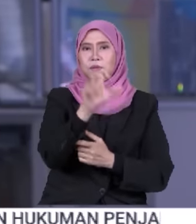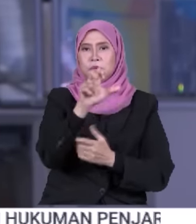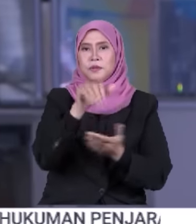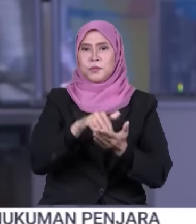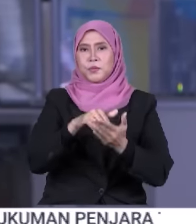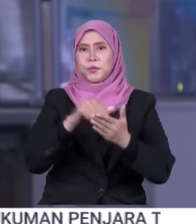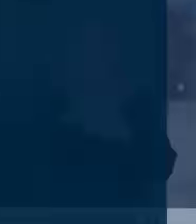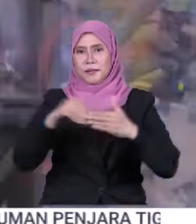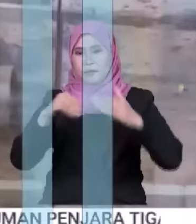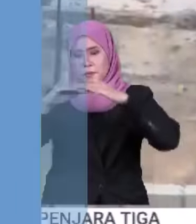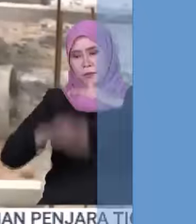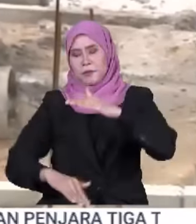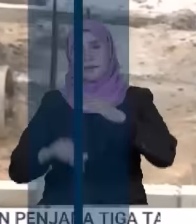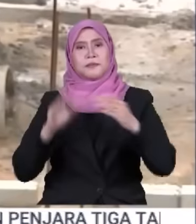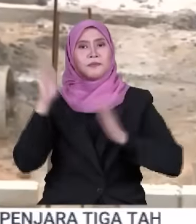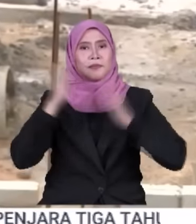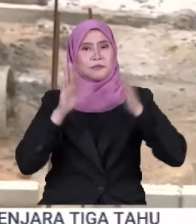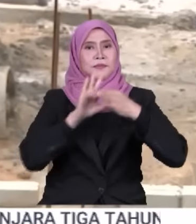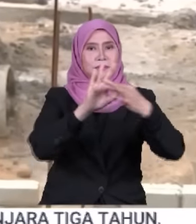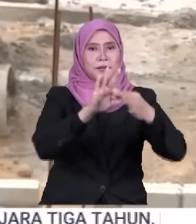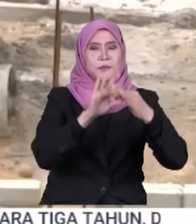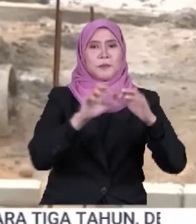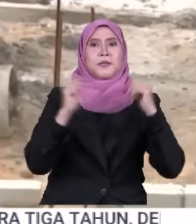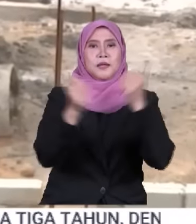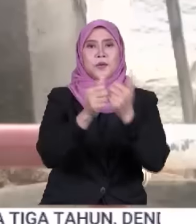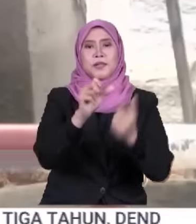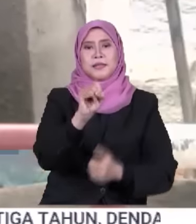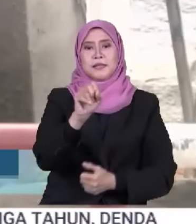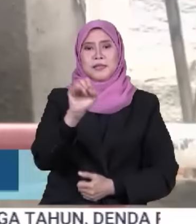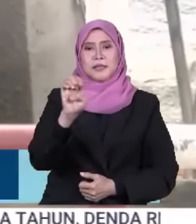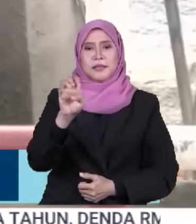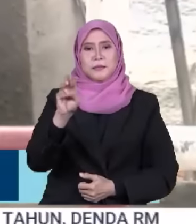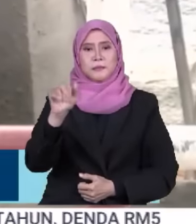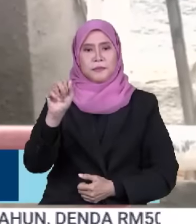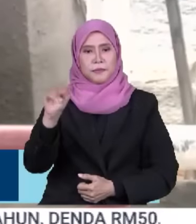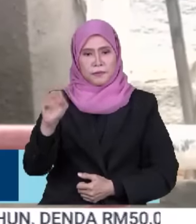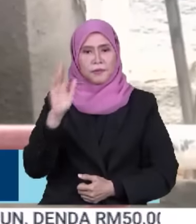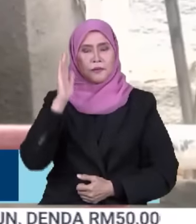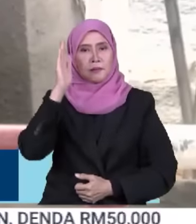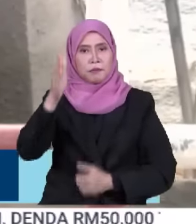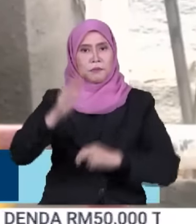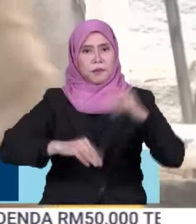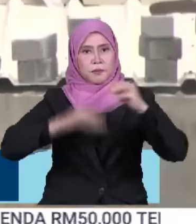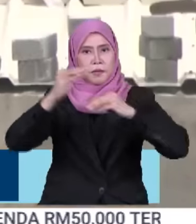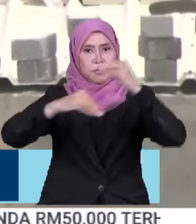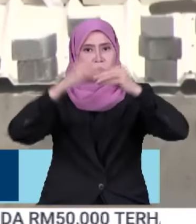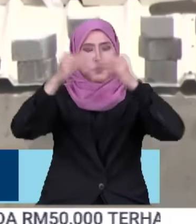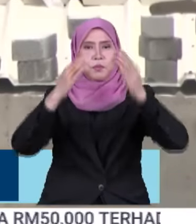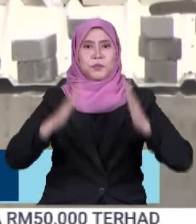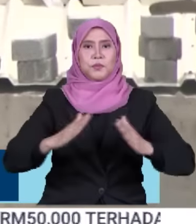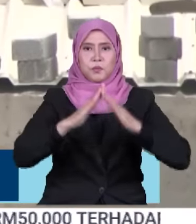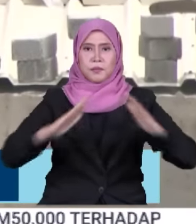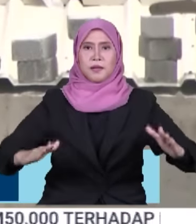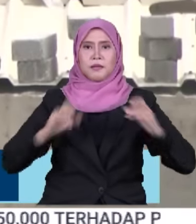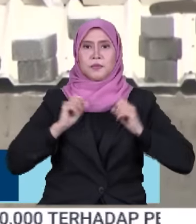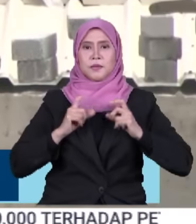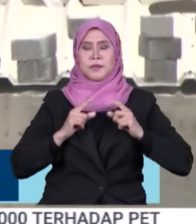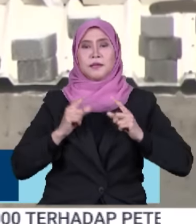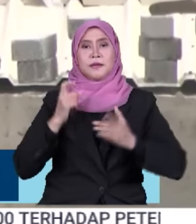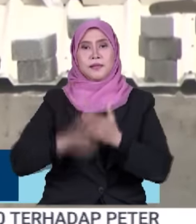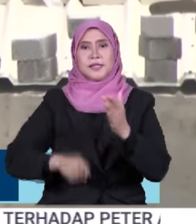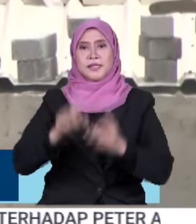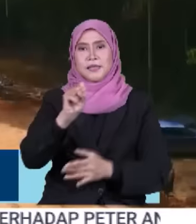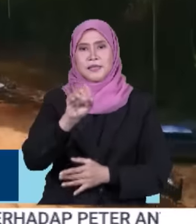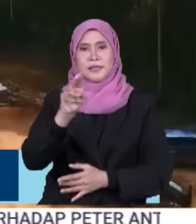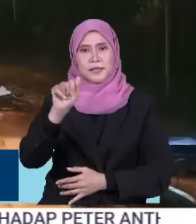ke bawah. Menerusi kerjasama Persatuan Simen dan Konkrit Malaysia juga, pemaju perumahan swasta akan menawarkan harga simen pada